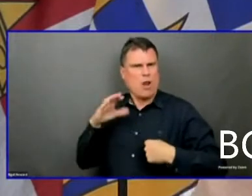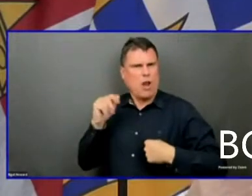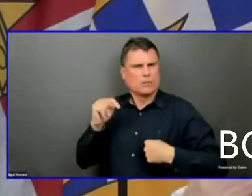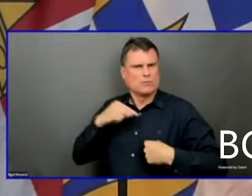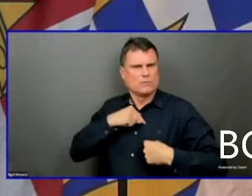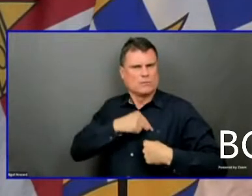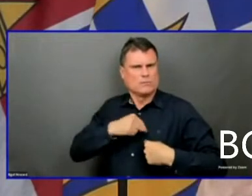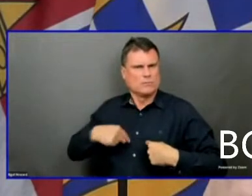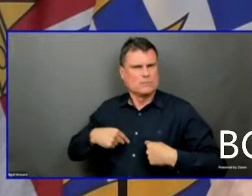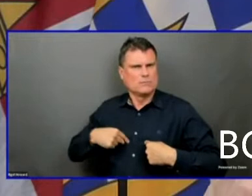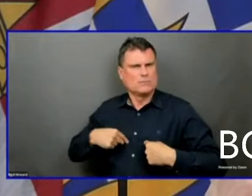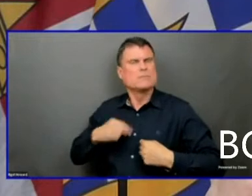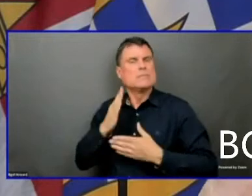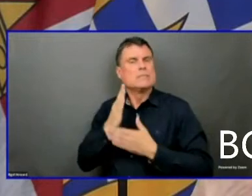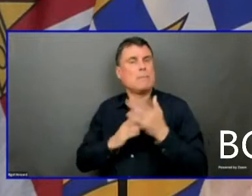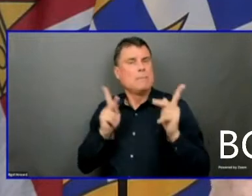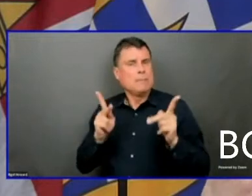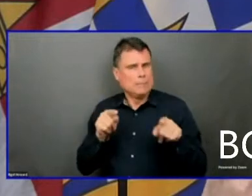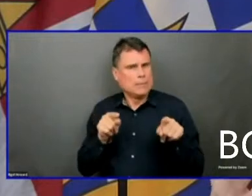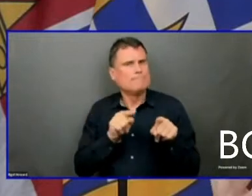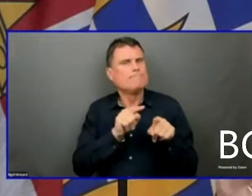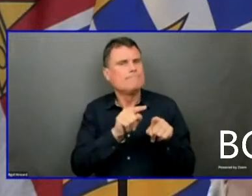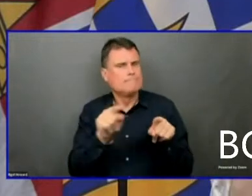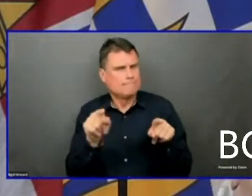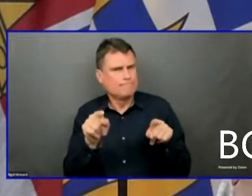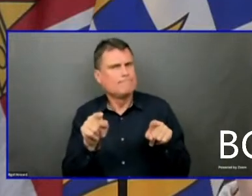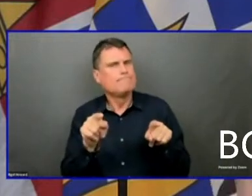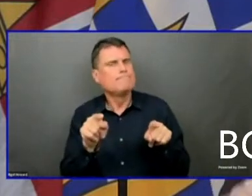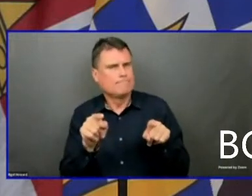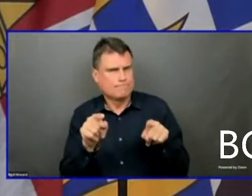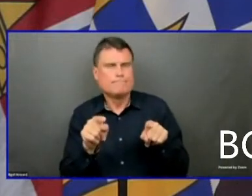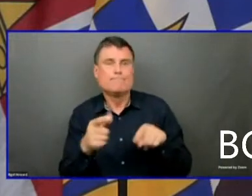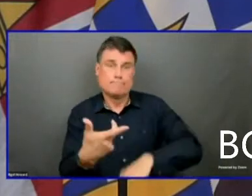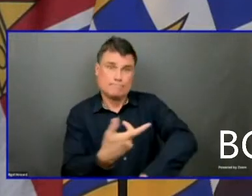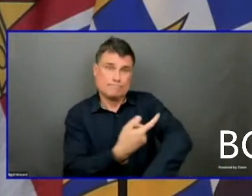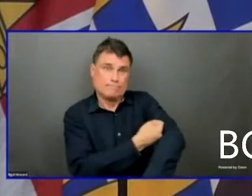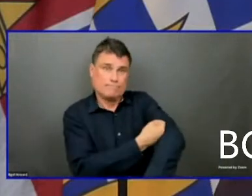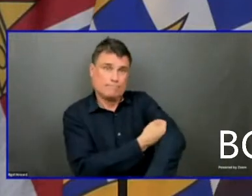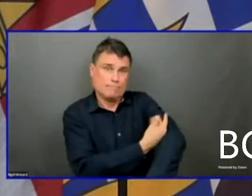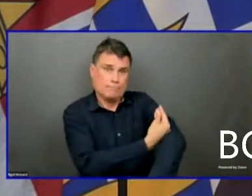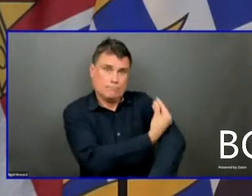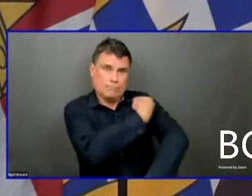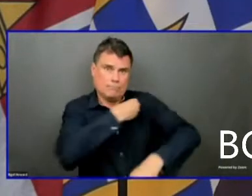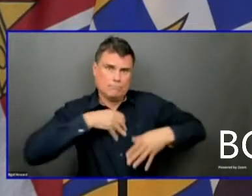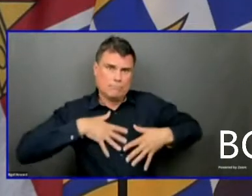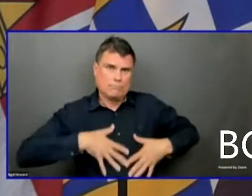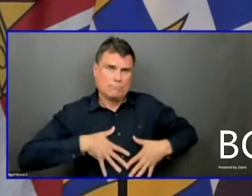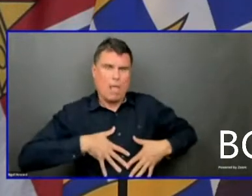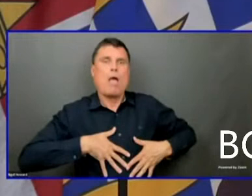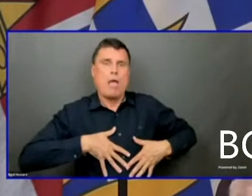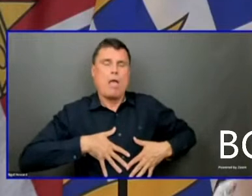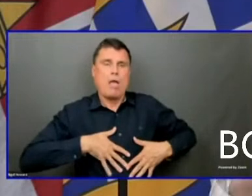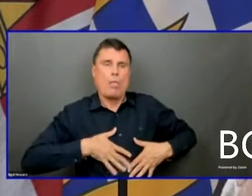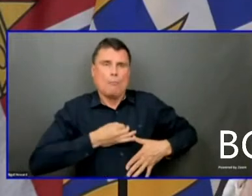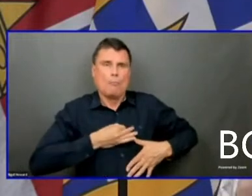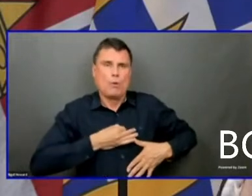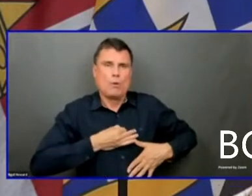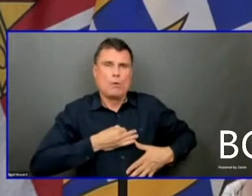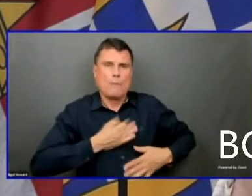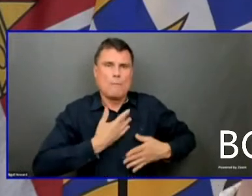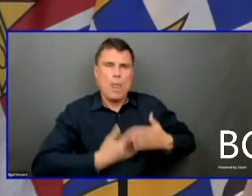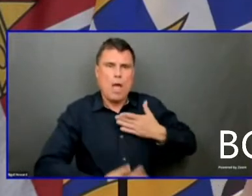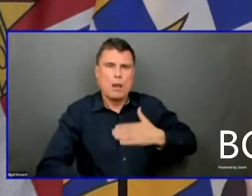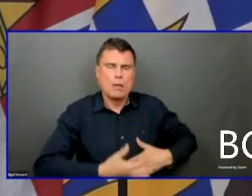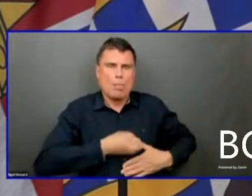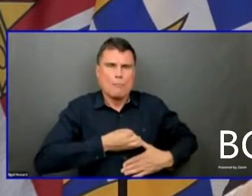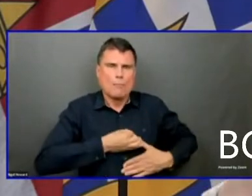斯利康疫苗引起血栓的原因是我们已经找到了，所以呢，这主要是因为这